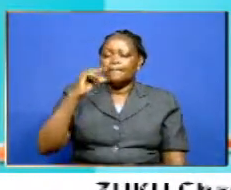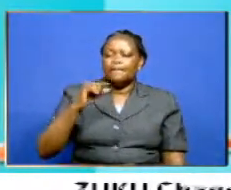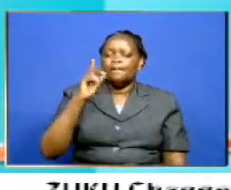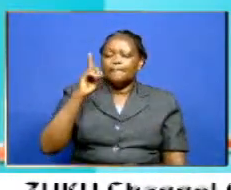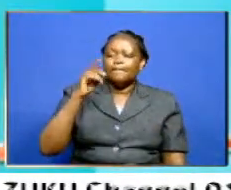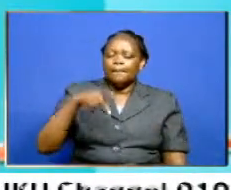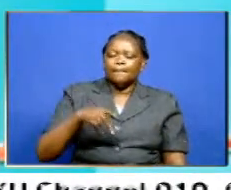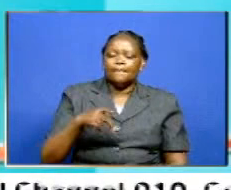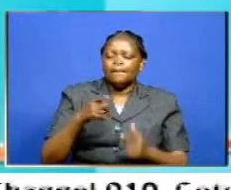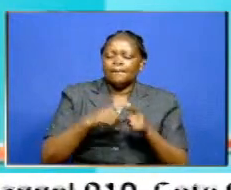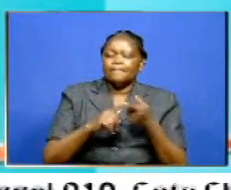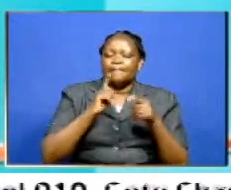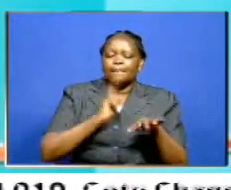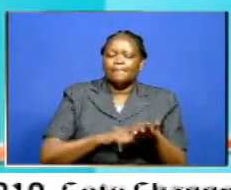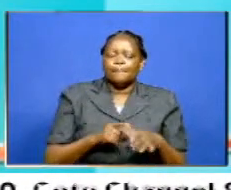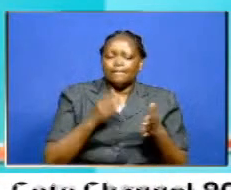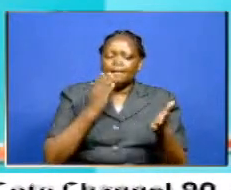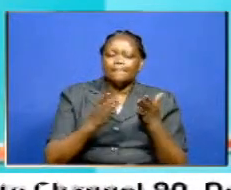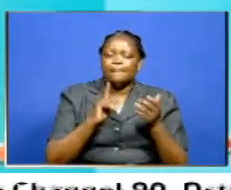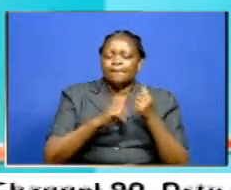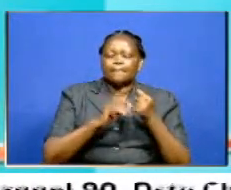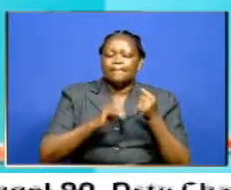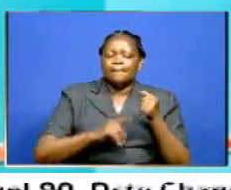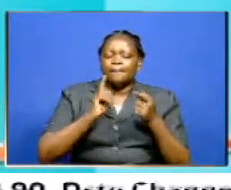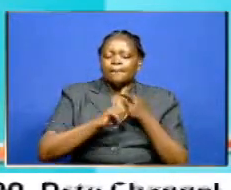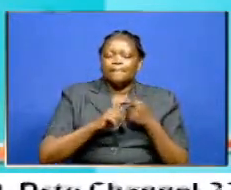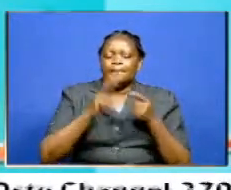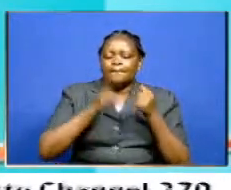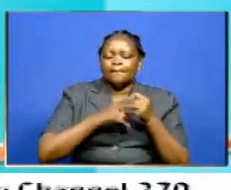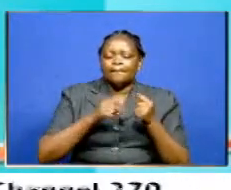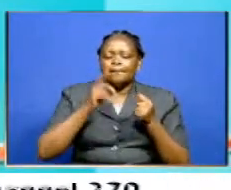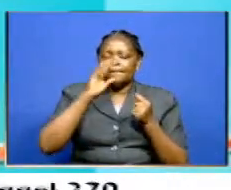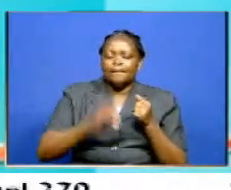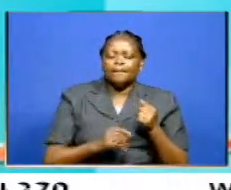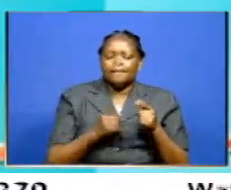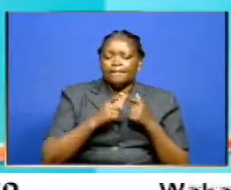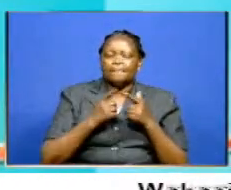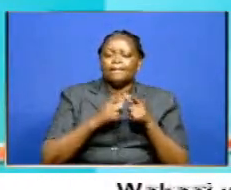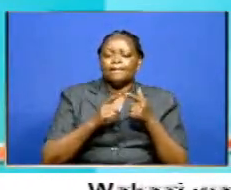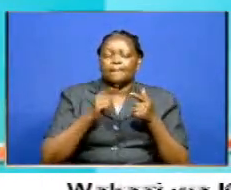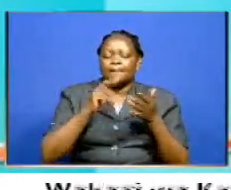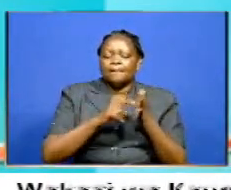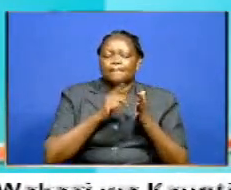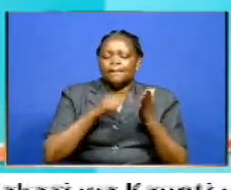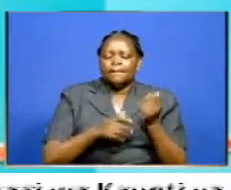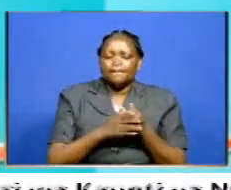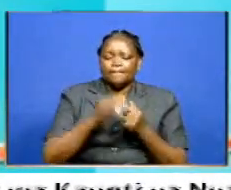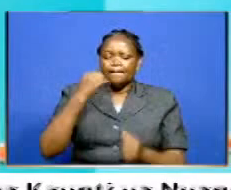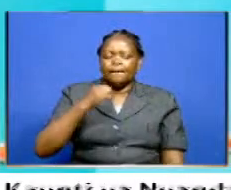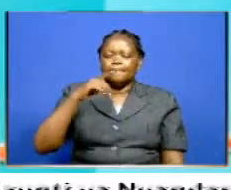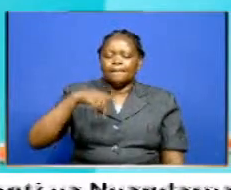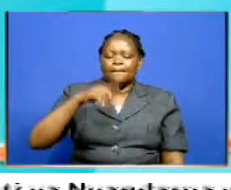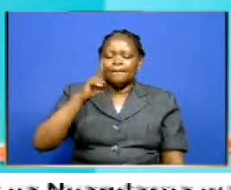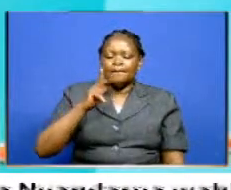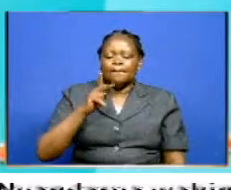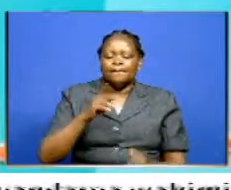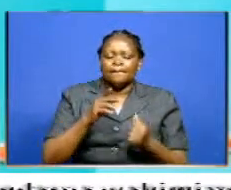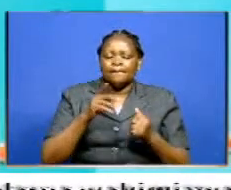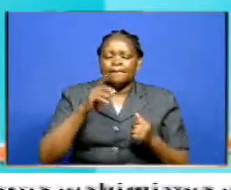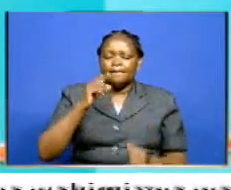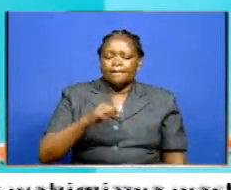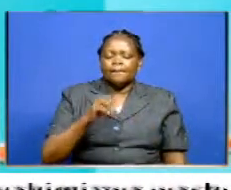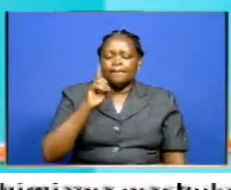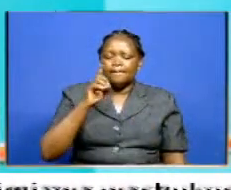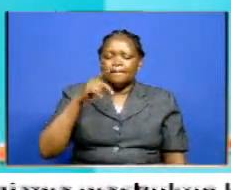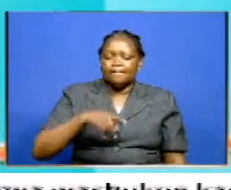inafika 60% going into 70%, hiyo kwa kimombo inaitwa GDP distress, na wakati GDP inakuwa